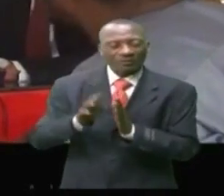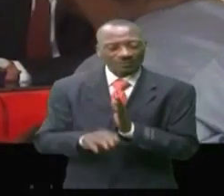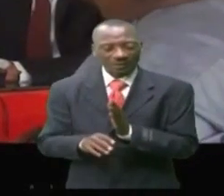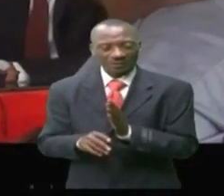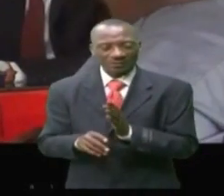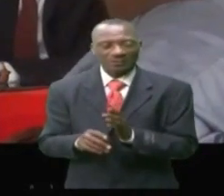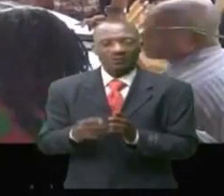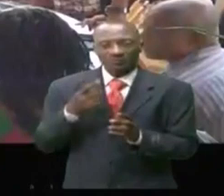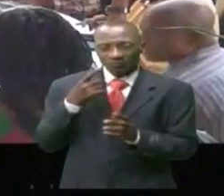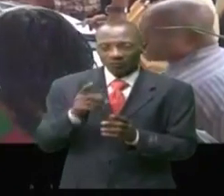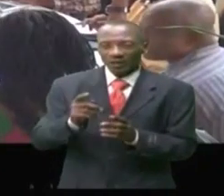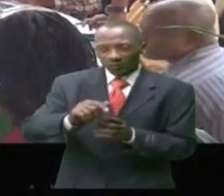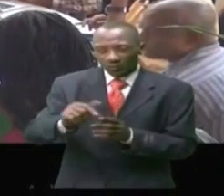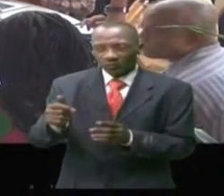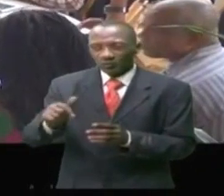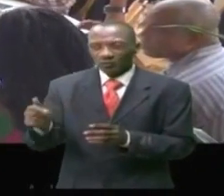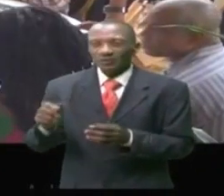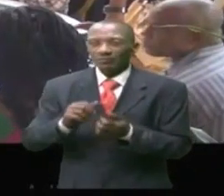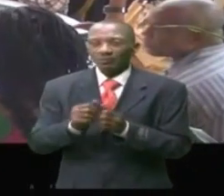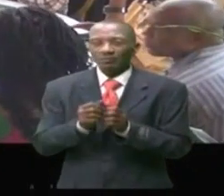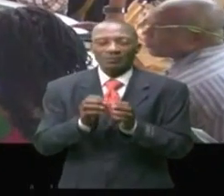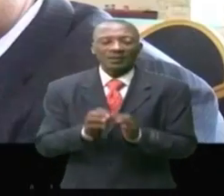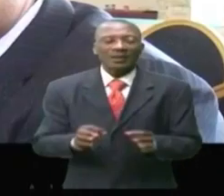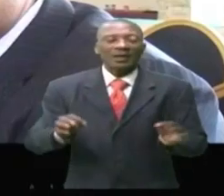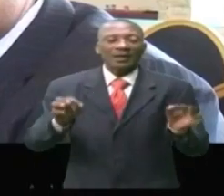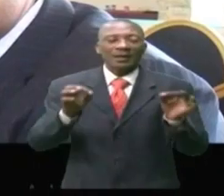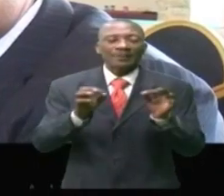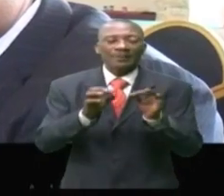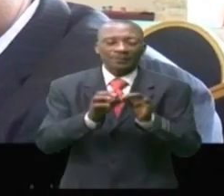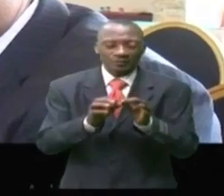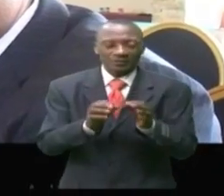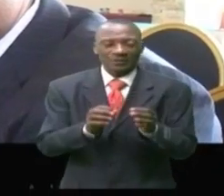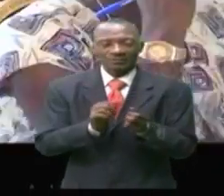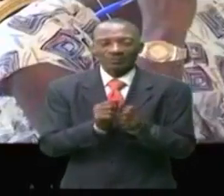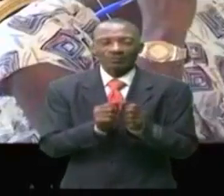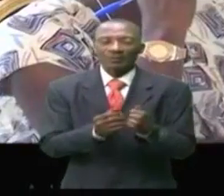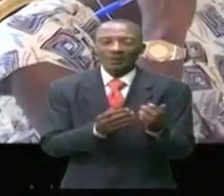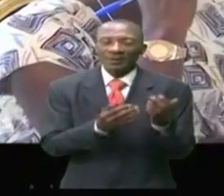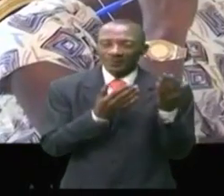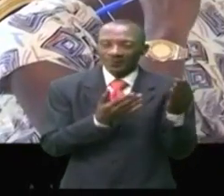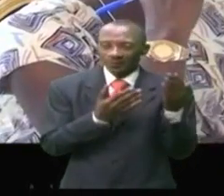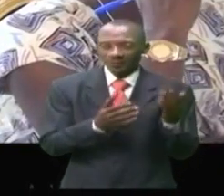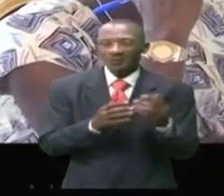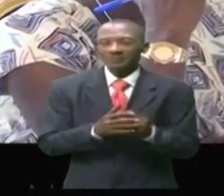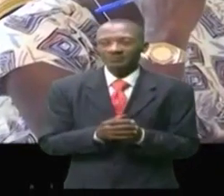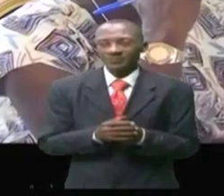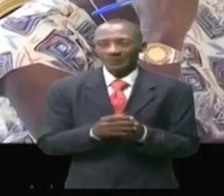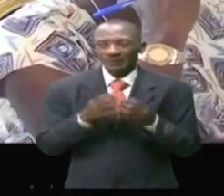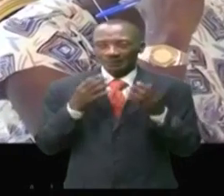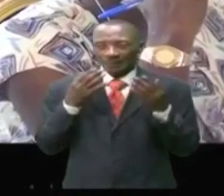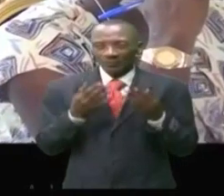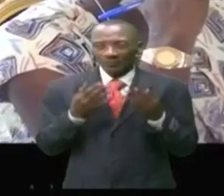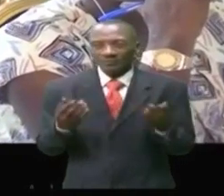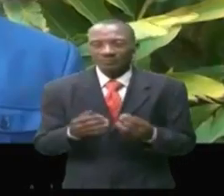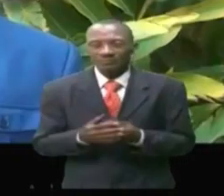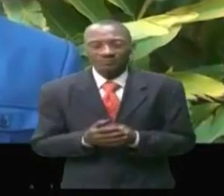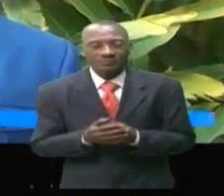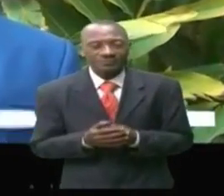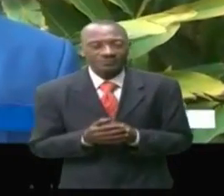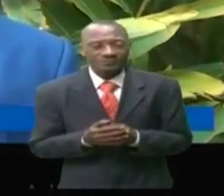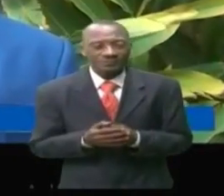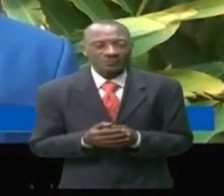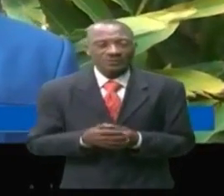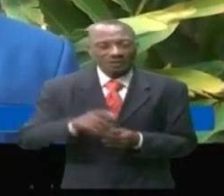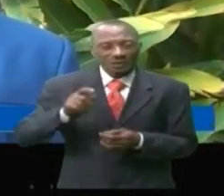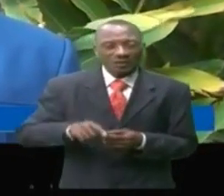réfléchi au cours d'une matinée scientifique sur la prévalence du tabagisme chez les jeunes adolescents en RDC. Il faut que nous puissions